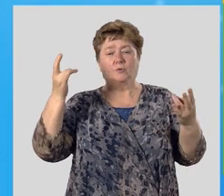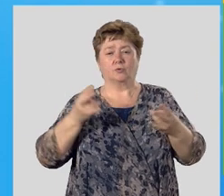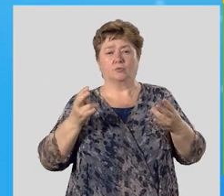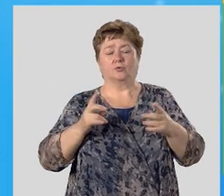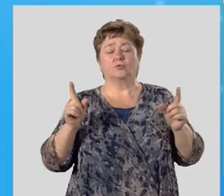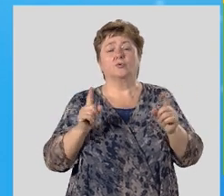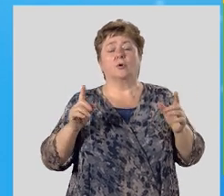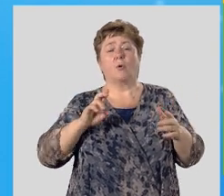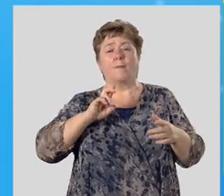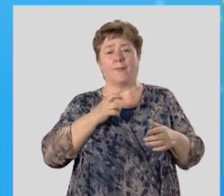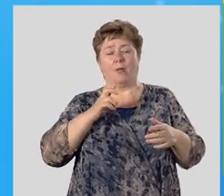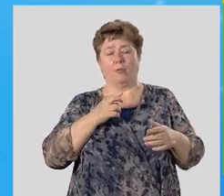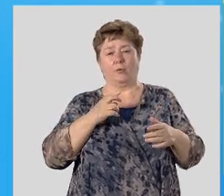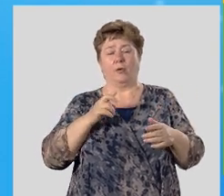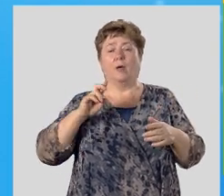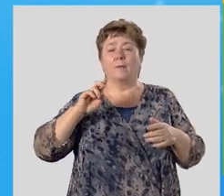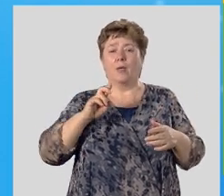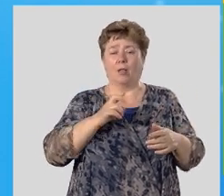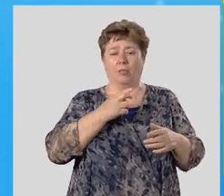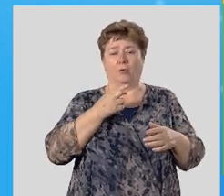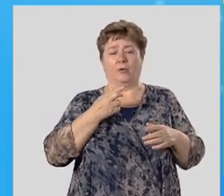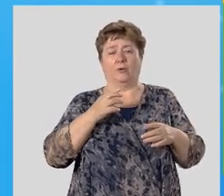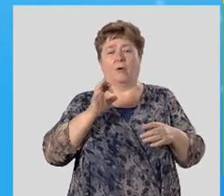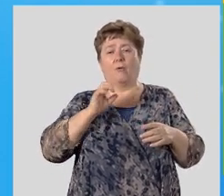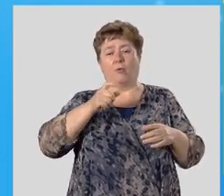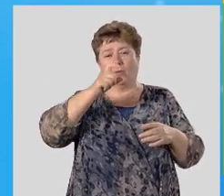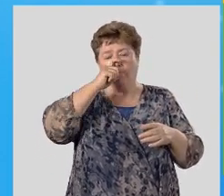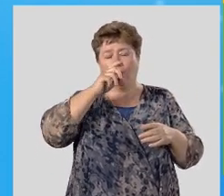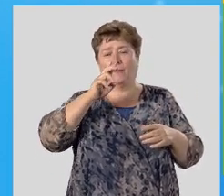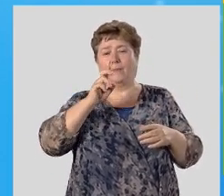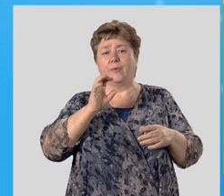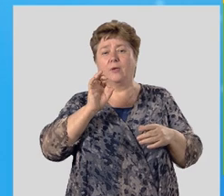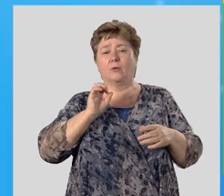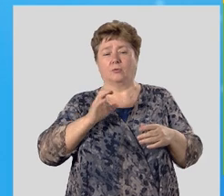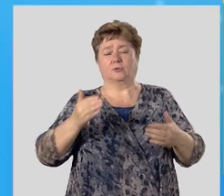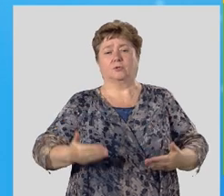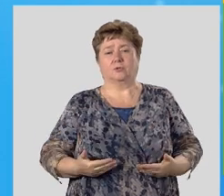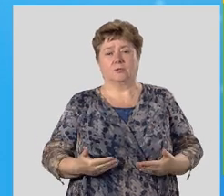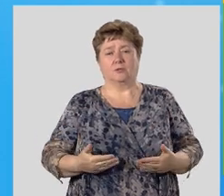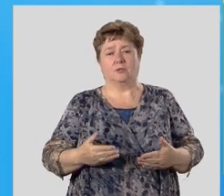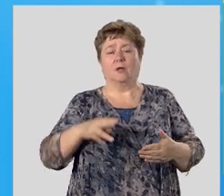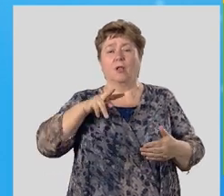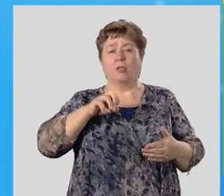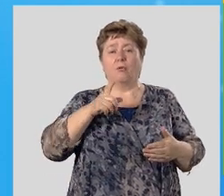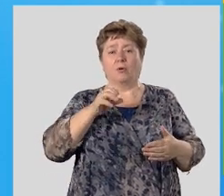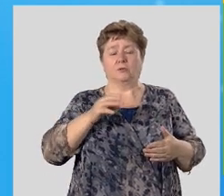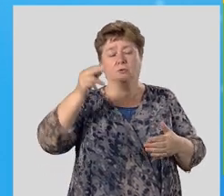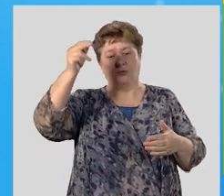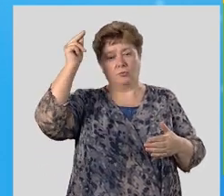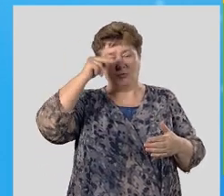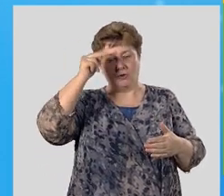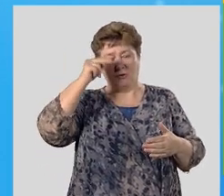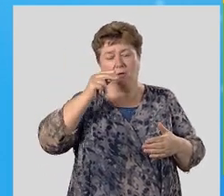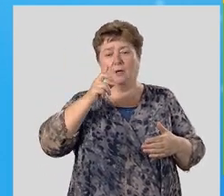же такое биология. Биология от греческого «биос» – жизнь, «логос» –